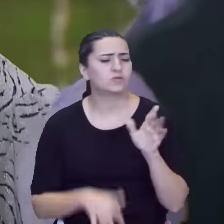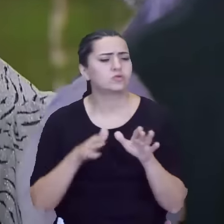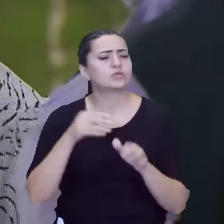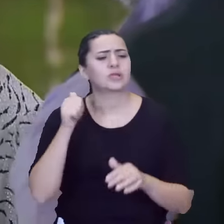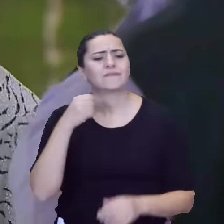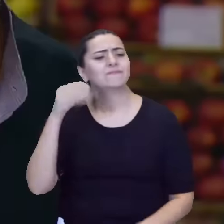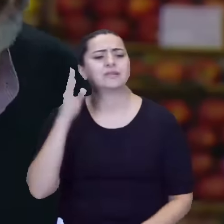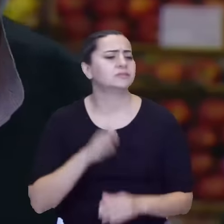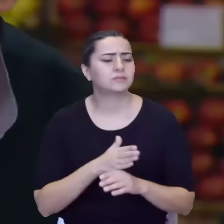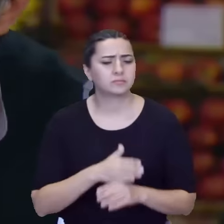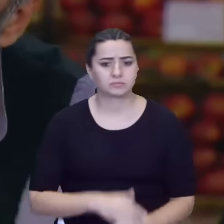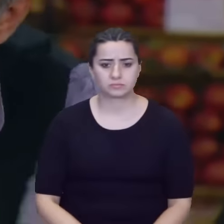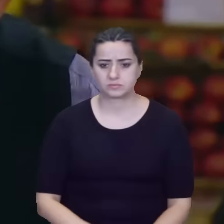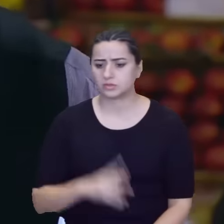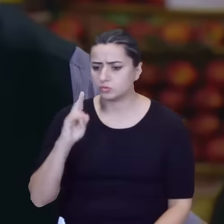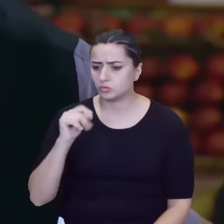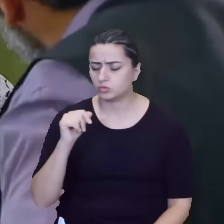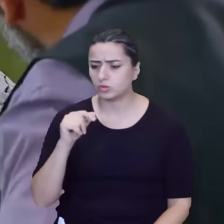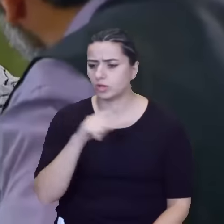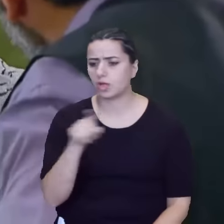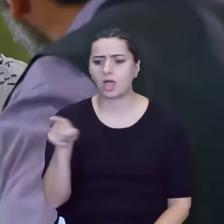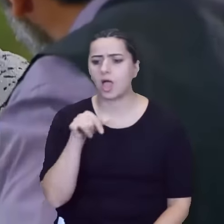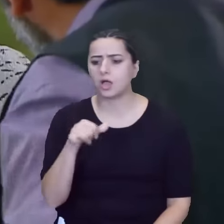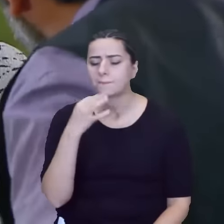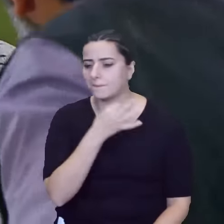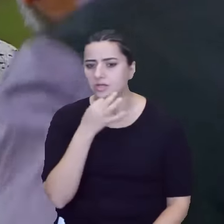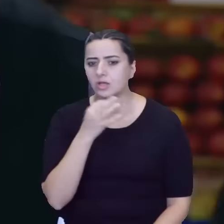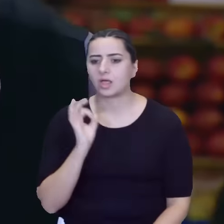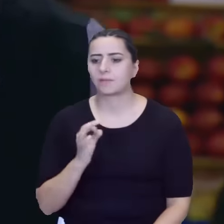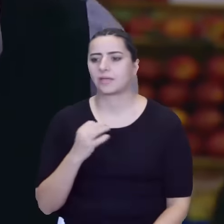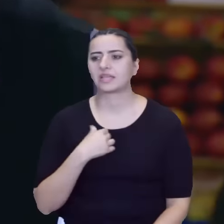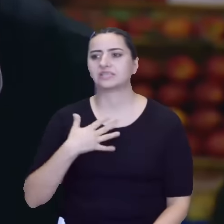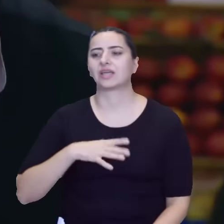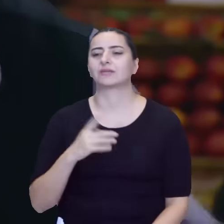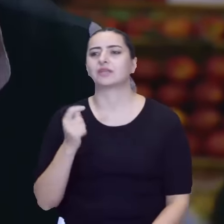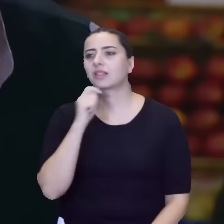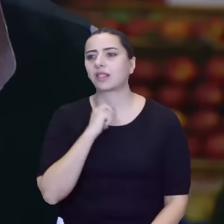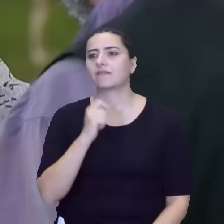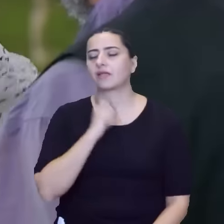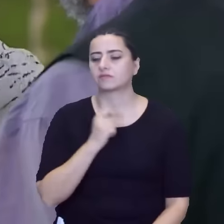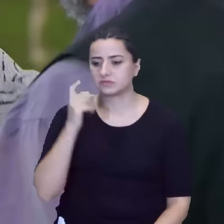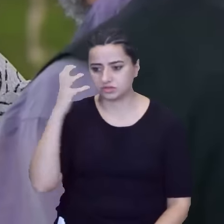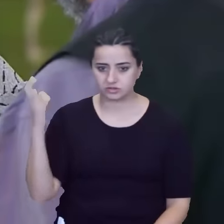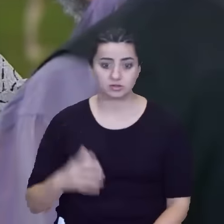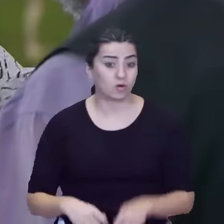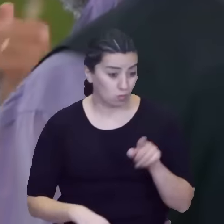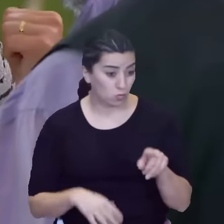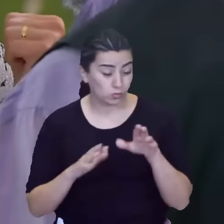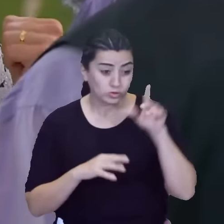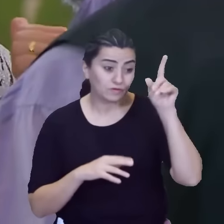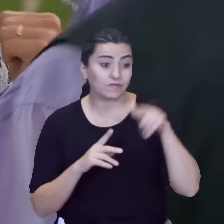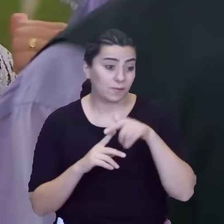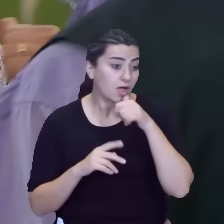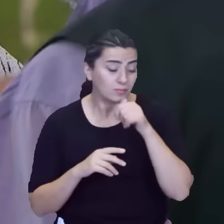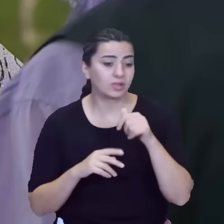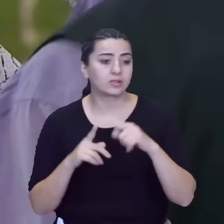papağanı niye verdin, papağanı? Ya kızım iki günde kendine benzetmişsin hayvanı. Oyna bana iltifat et, bana iltifat et Mesut diye duruyor. O papağan var ya, şimdi Fehmi